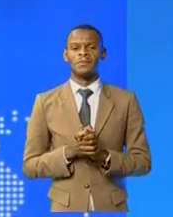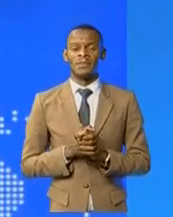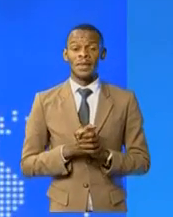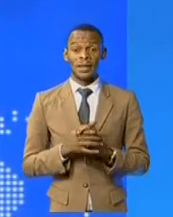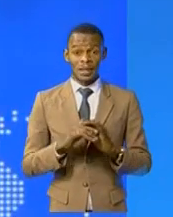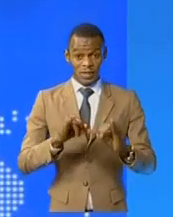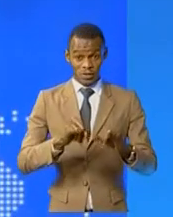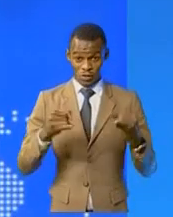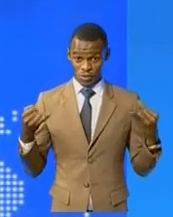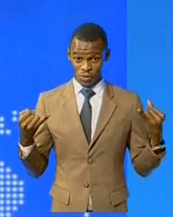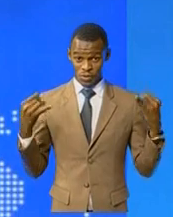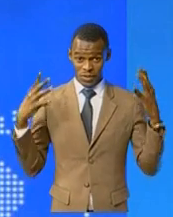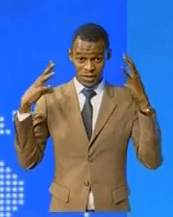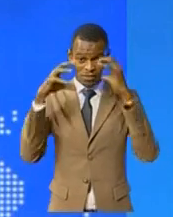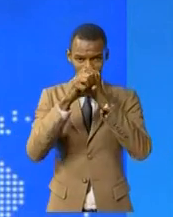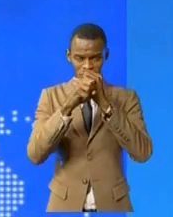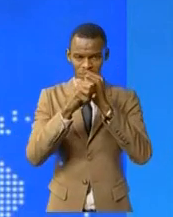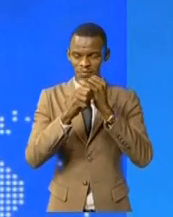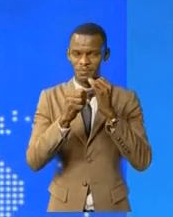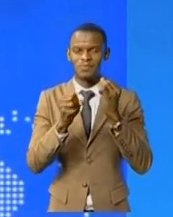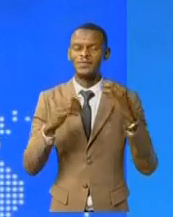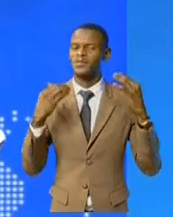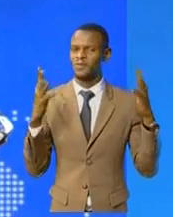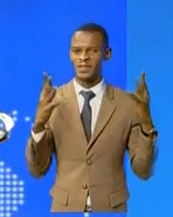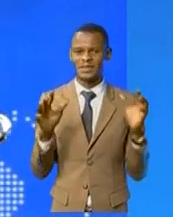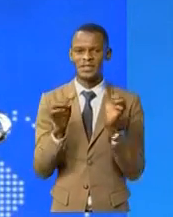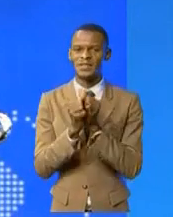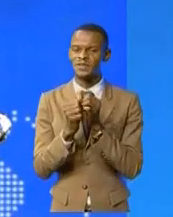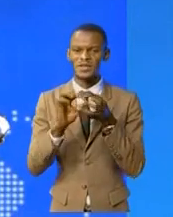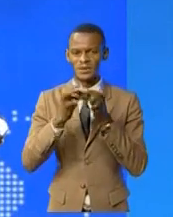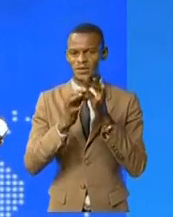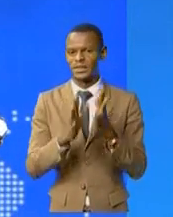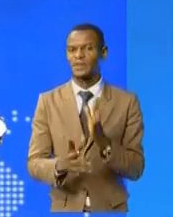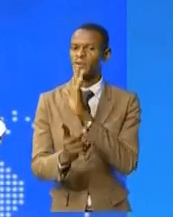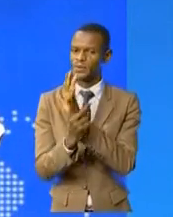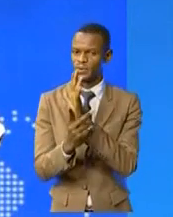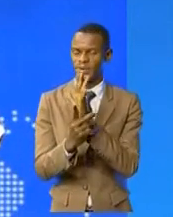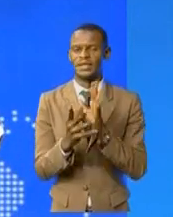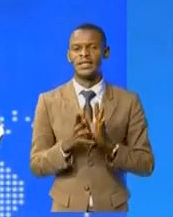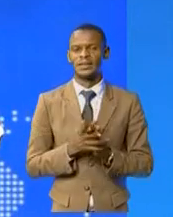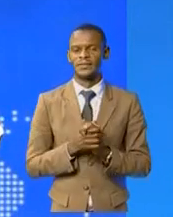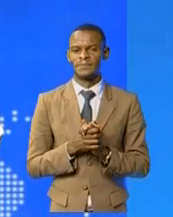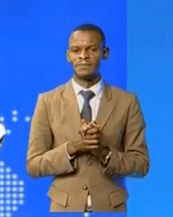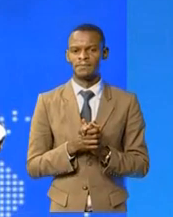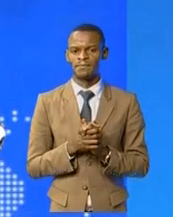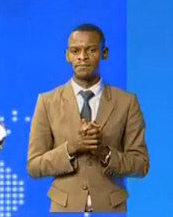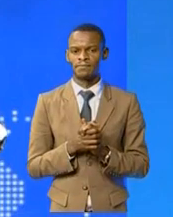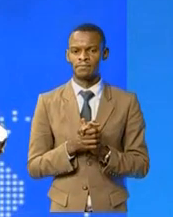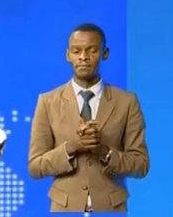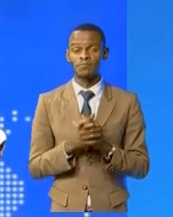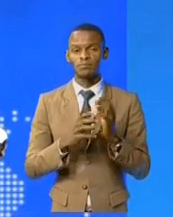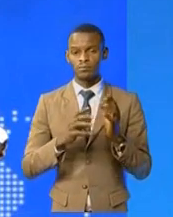C'était donc l'essentiel de l'actualité de ces 19h avec Ronsard Kassanza, l'interprète de Malentendant. Nous avons